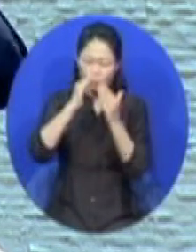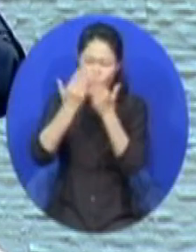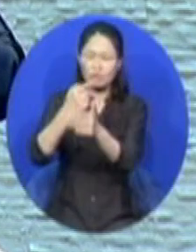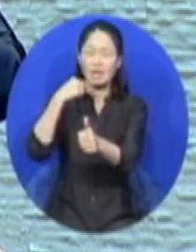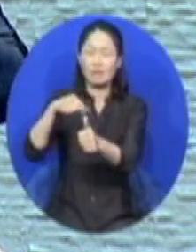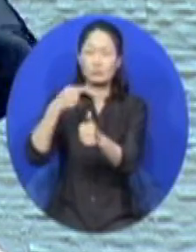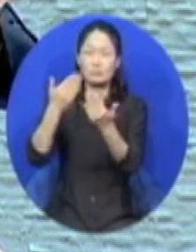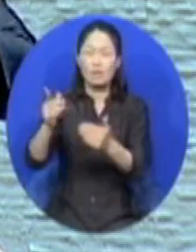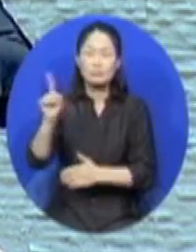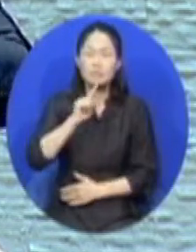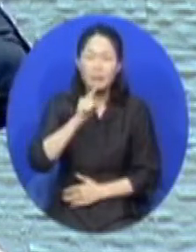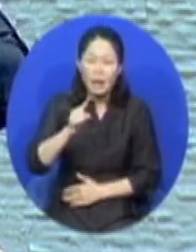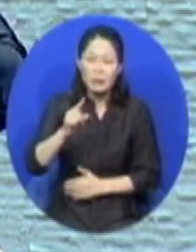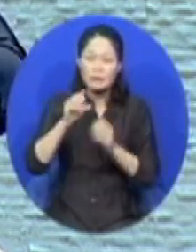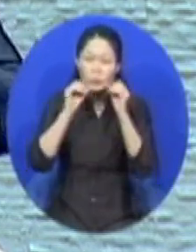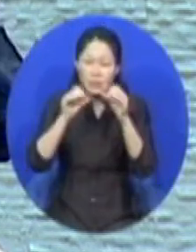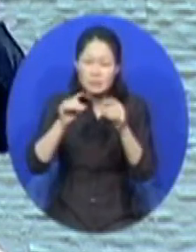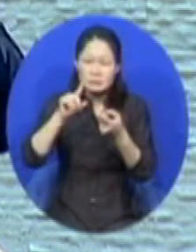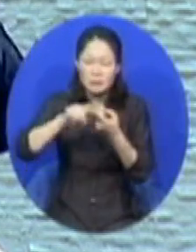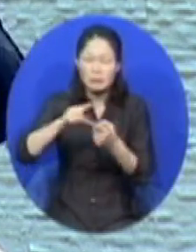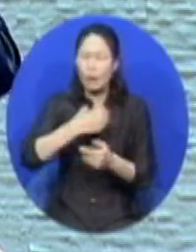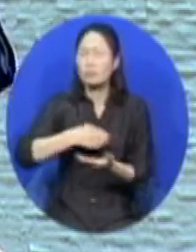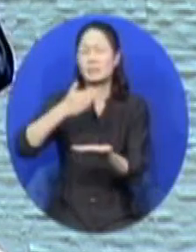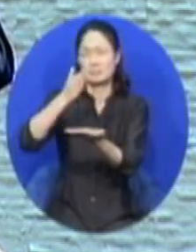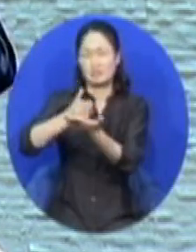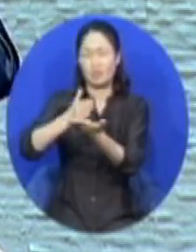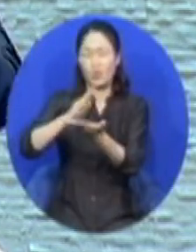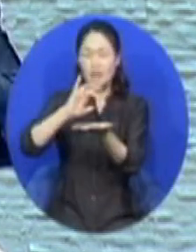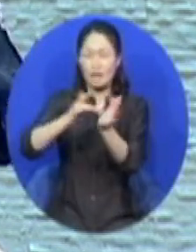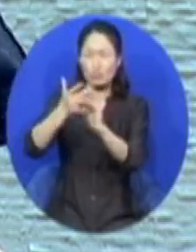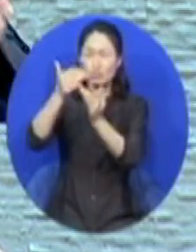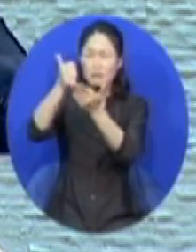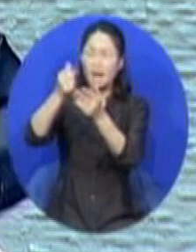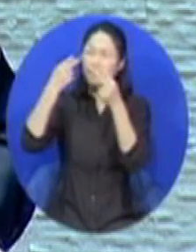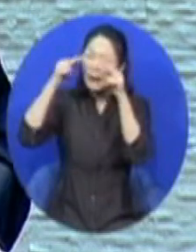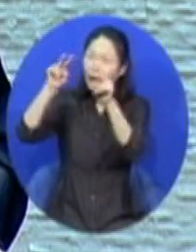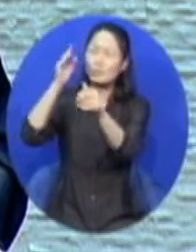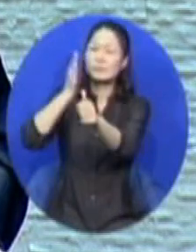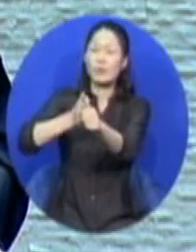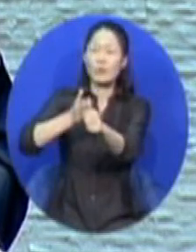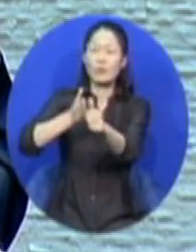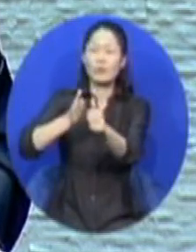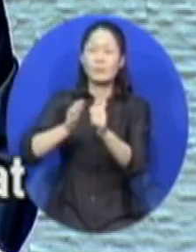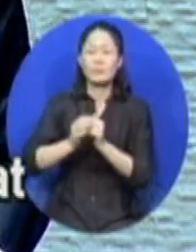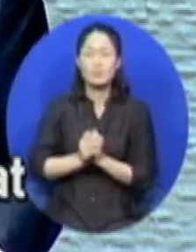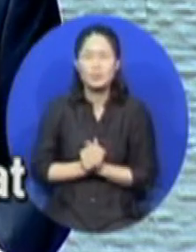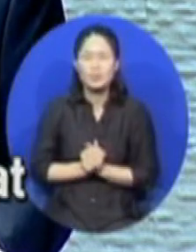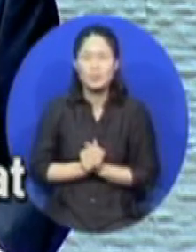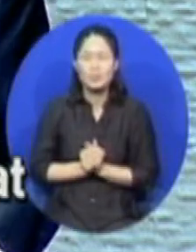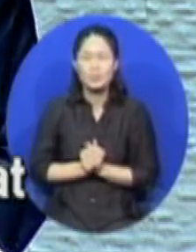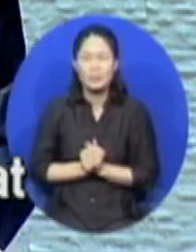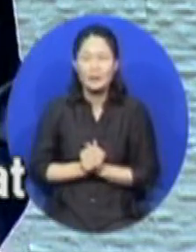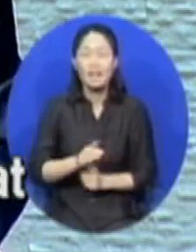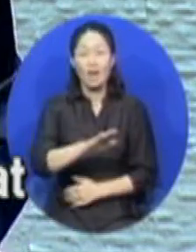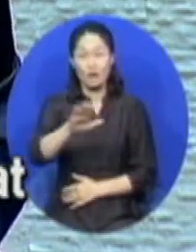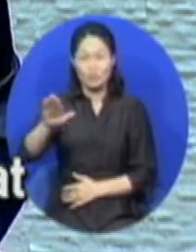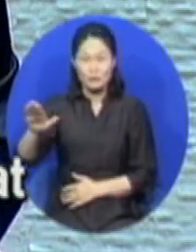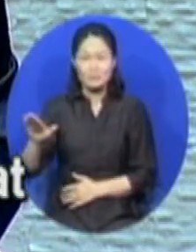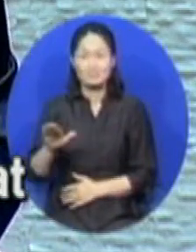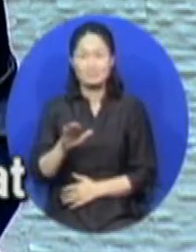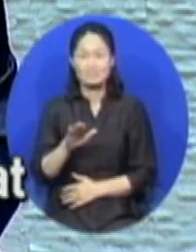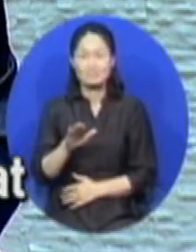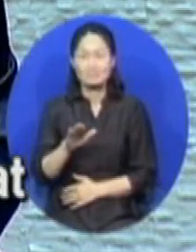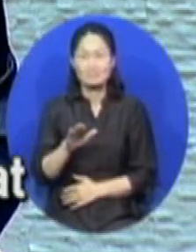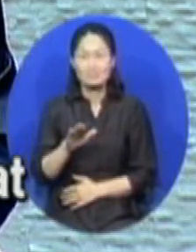무슨 말 전 할지 걱정 하지 마세요 예수님만 바라보세요 그렇게 했던 거에요 여러분